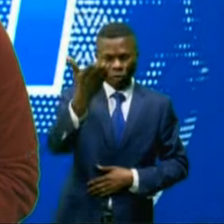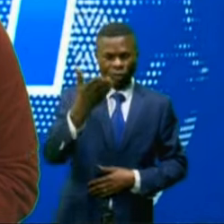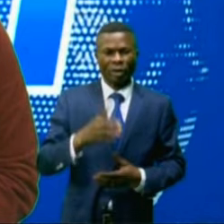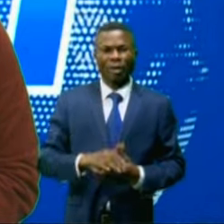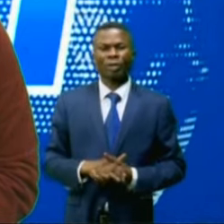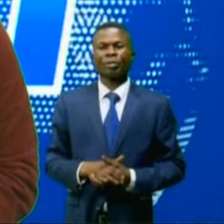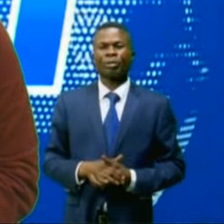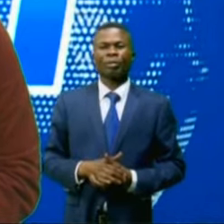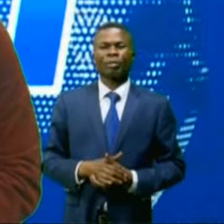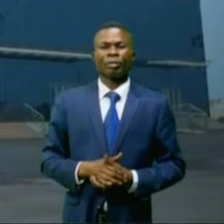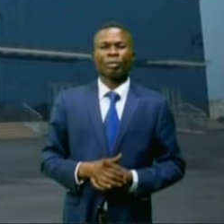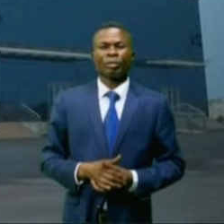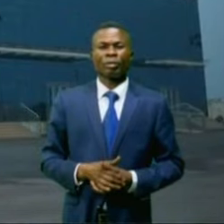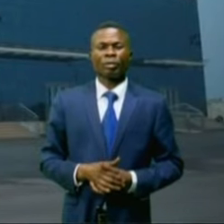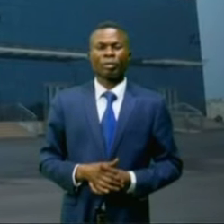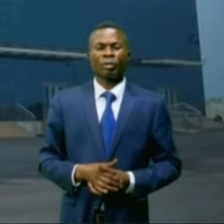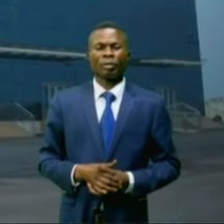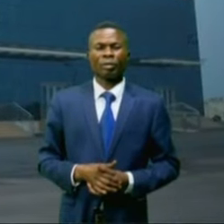reportage.